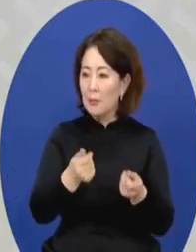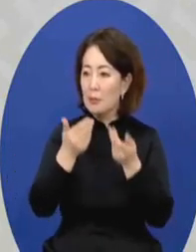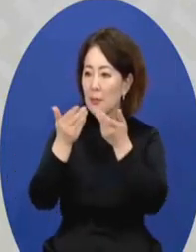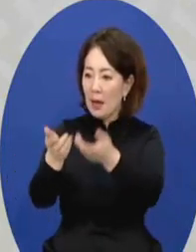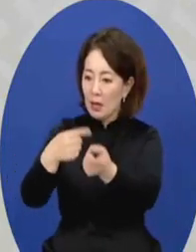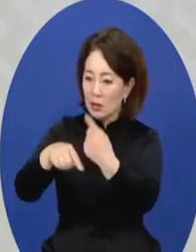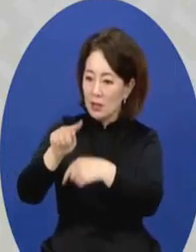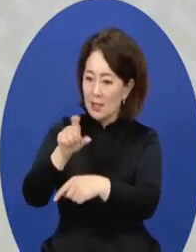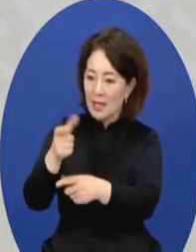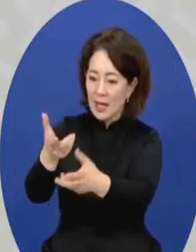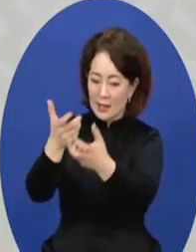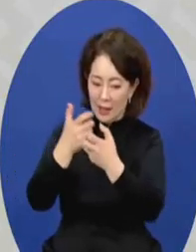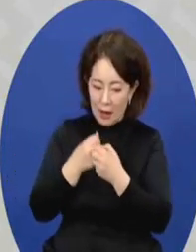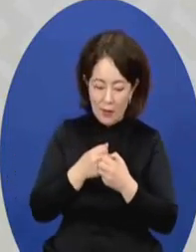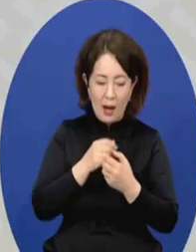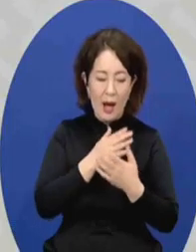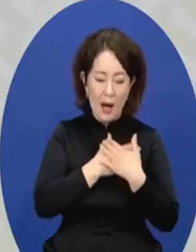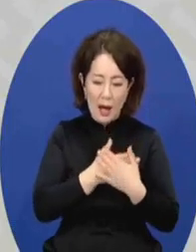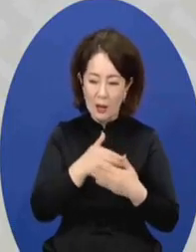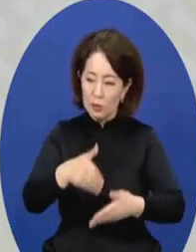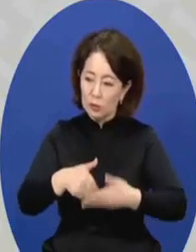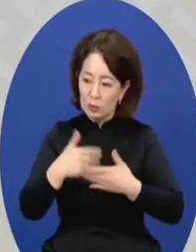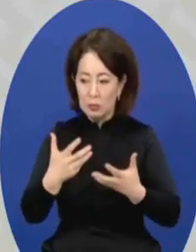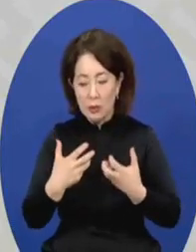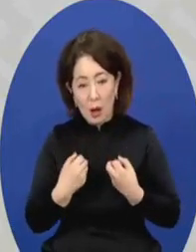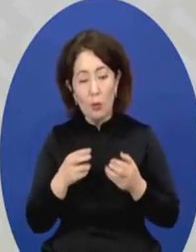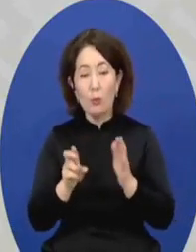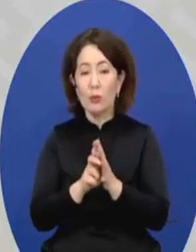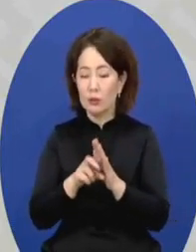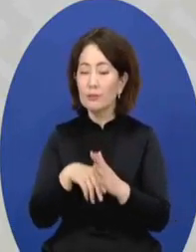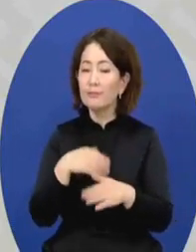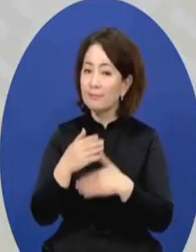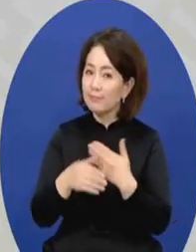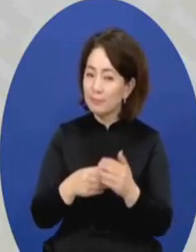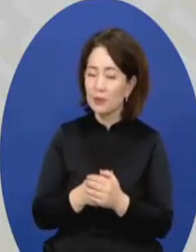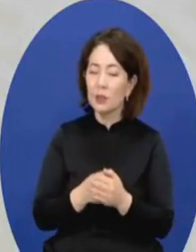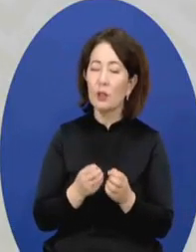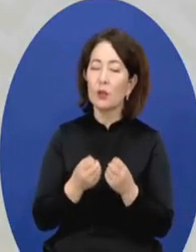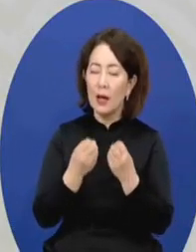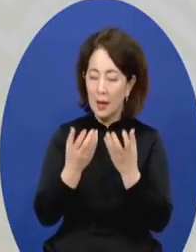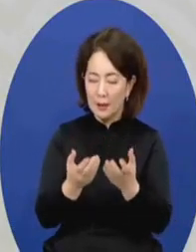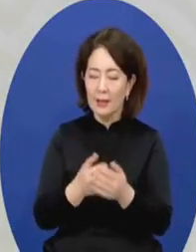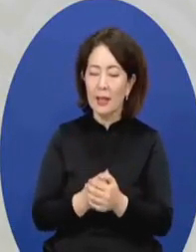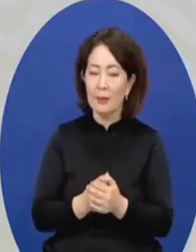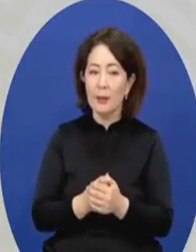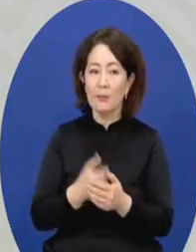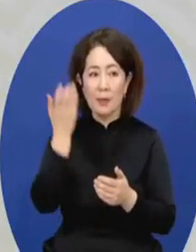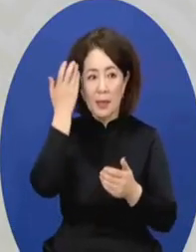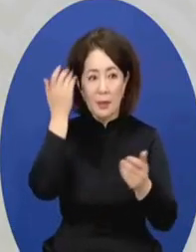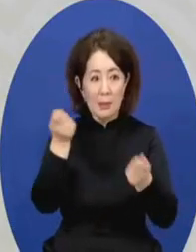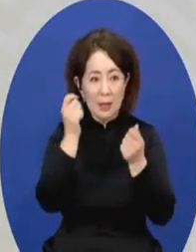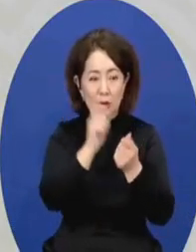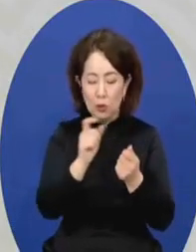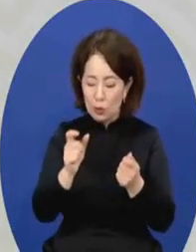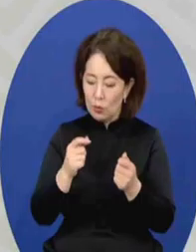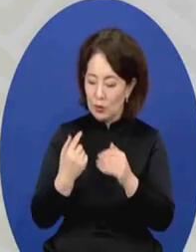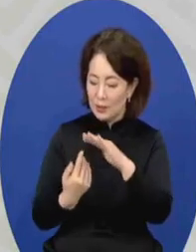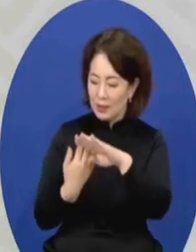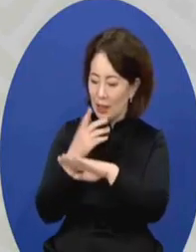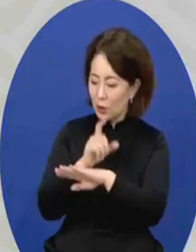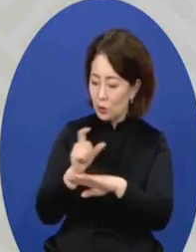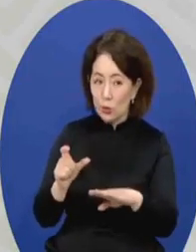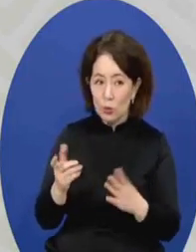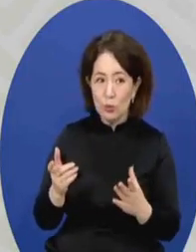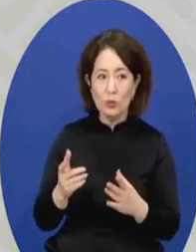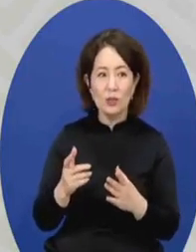зээл санхүүжилт авах, зээл хандив тусламж дэмжлэг авах энэ боломж болцсон бол одоо бий болж байгаа. Малчид, тарайланчид